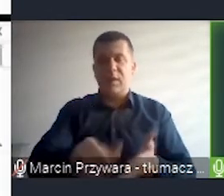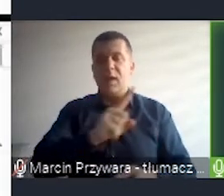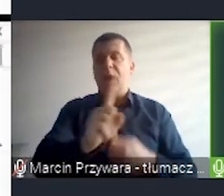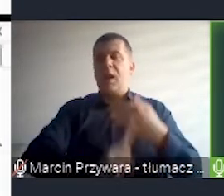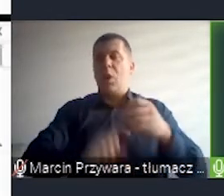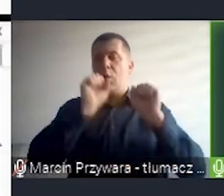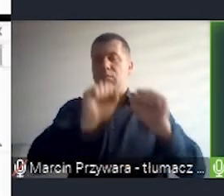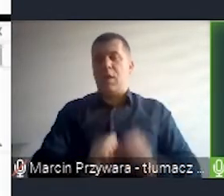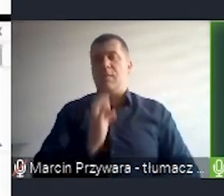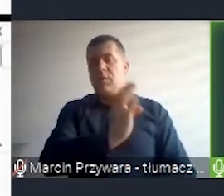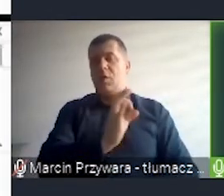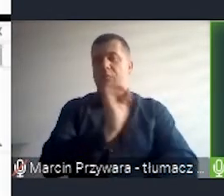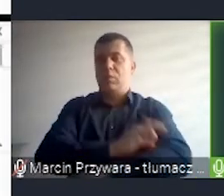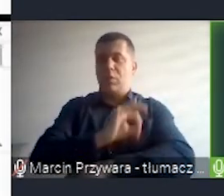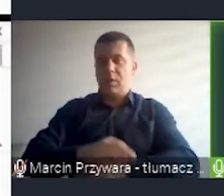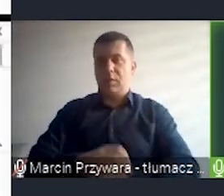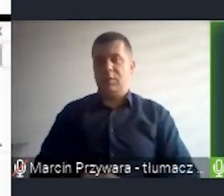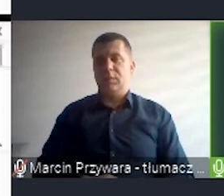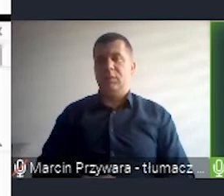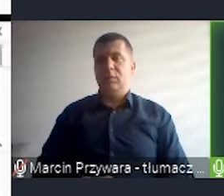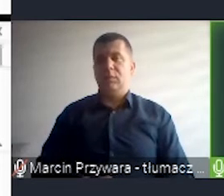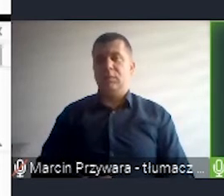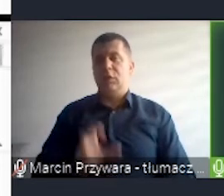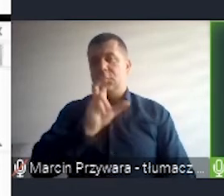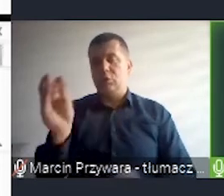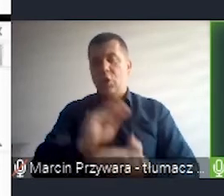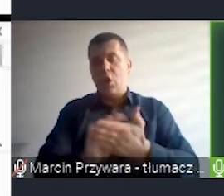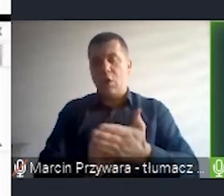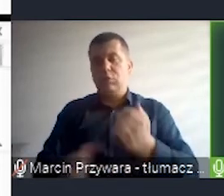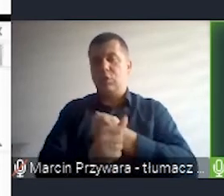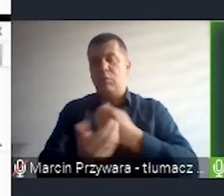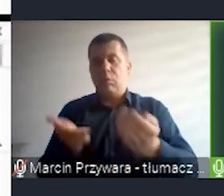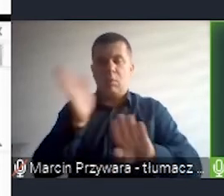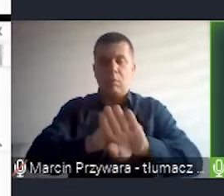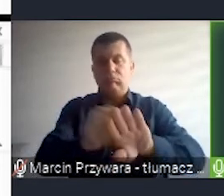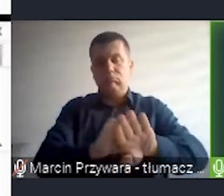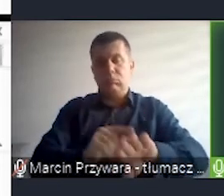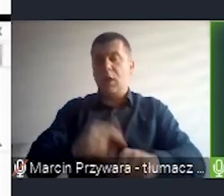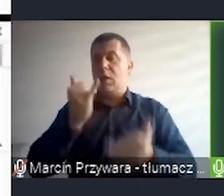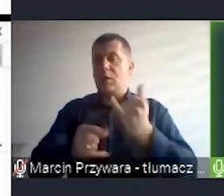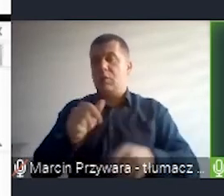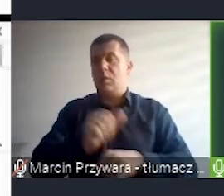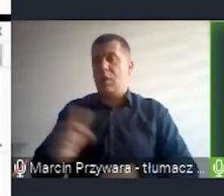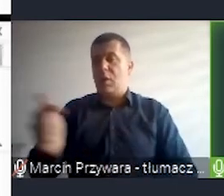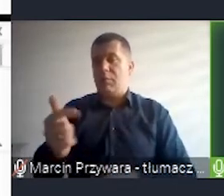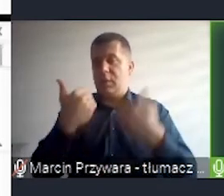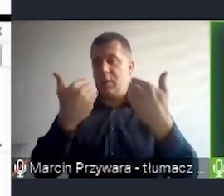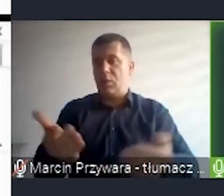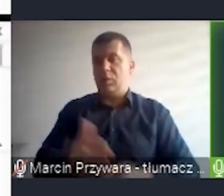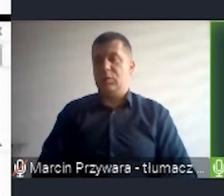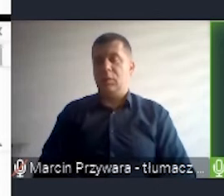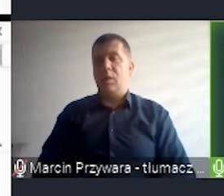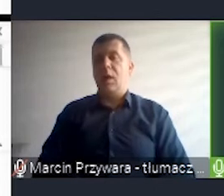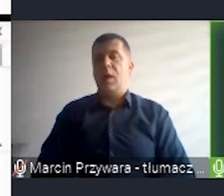rachunku bankowego projektu? Czy opisujecie dokumenty księgowe, jeśli jest ten obowiązek na Was nałożony, a nie